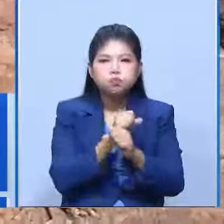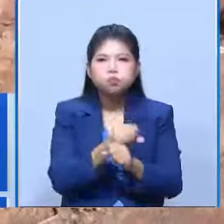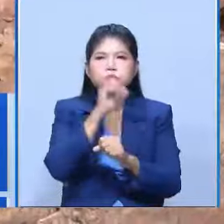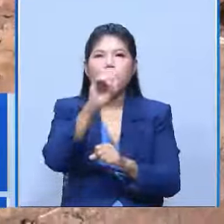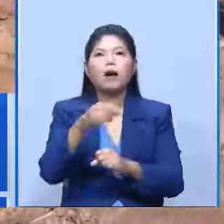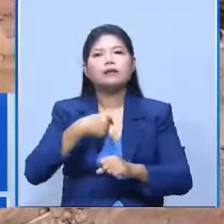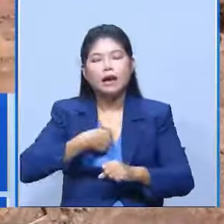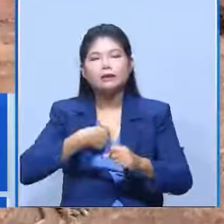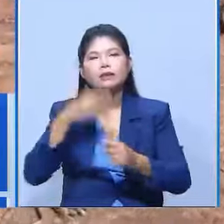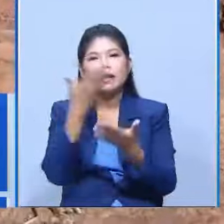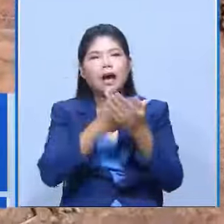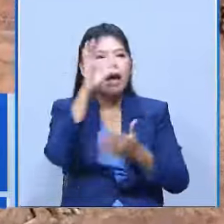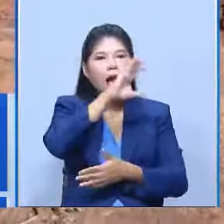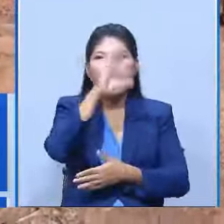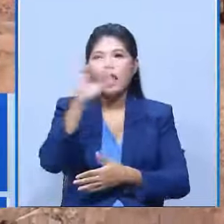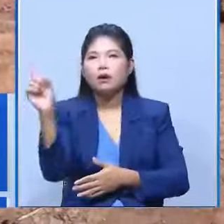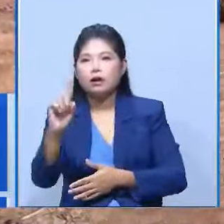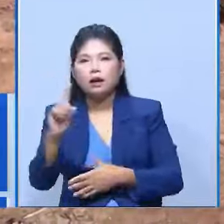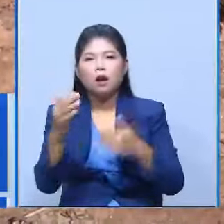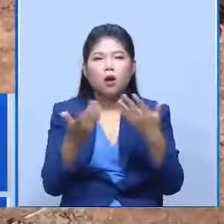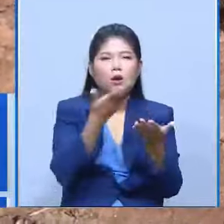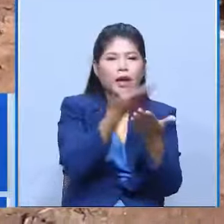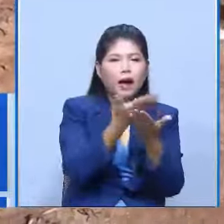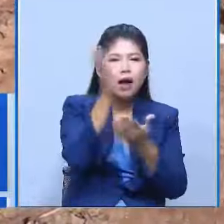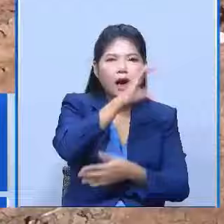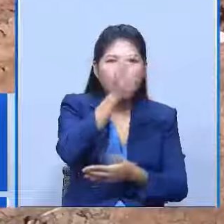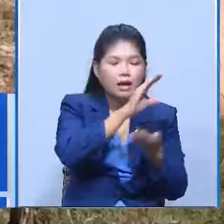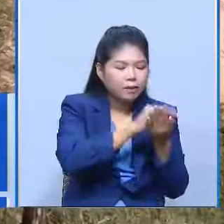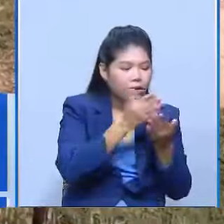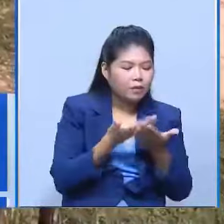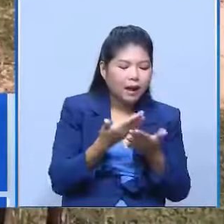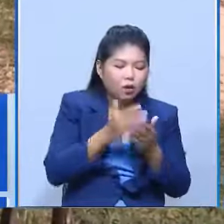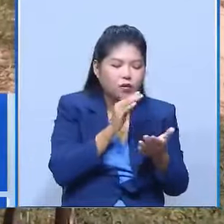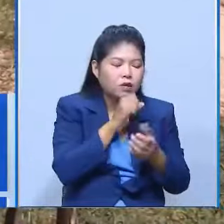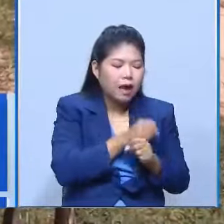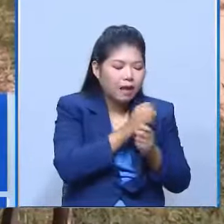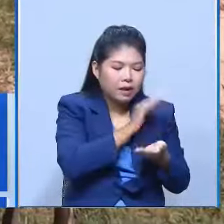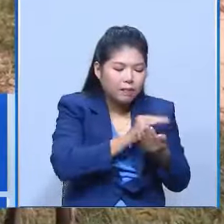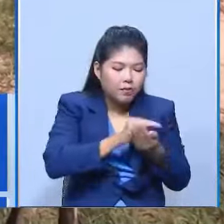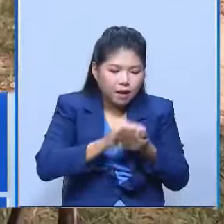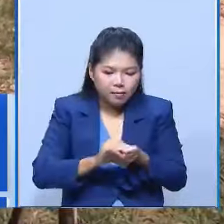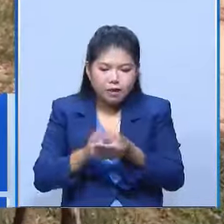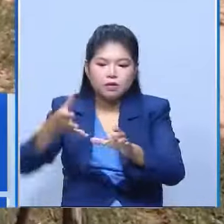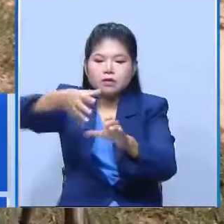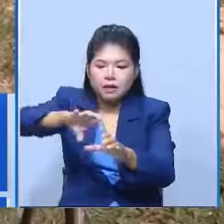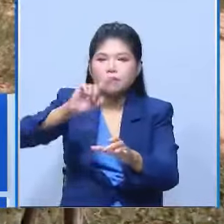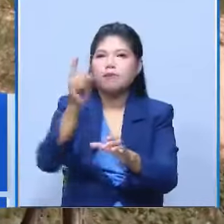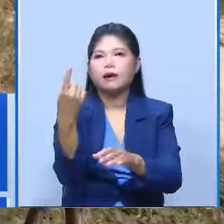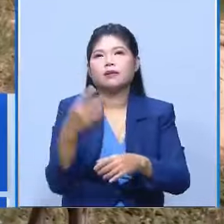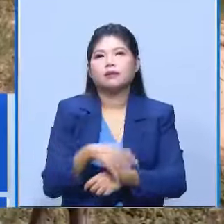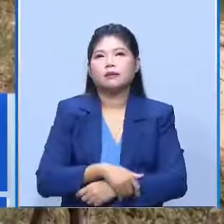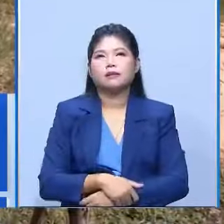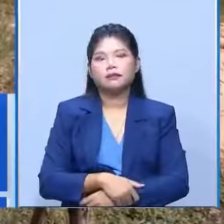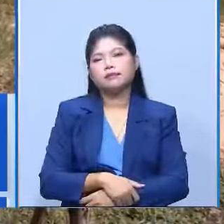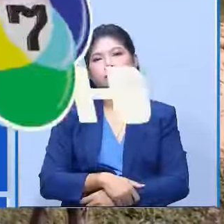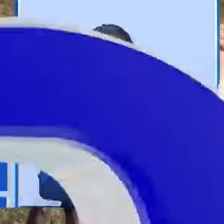ฉันจะไปหาเงินจากไหนอ่ะก็ต้องรอรวบรวมเงินเบี้ยคนชราจนกว่าจะครบเพื่อมาติดมิเตอร์ใหม่นะคะ